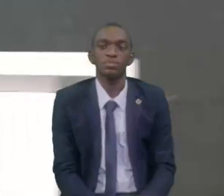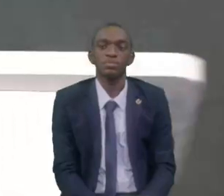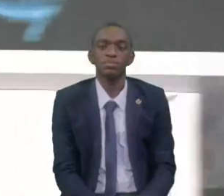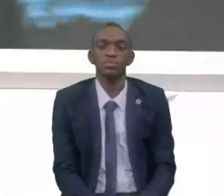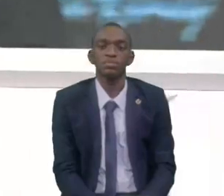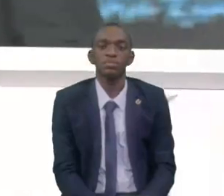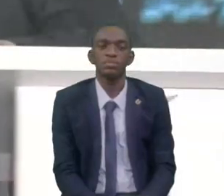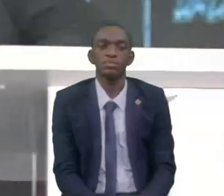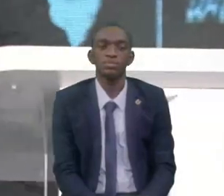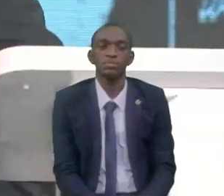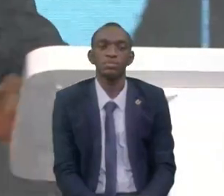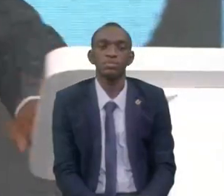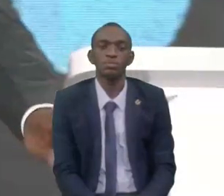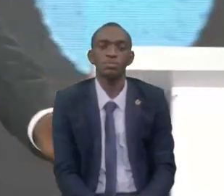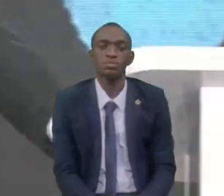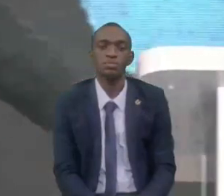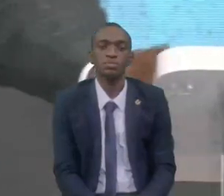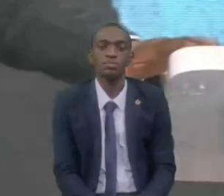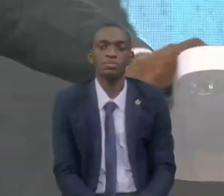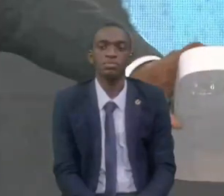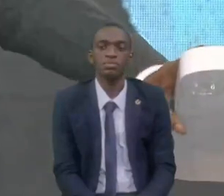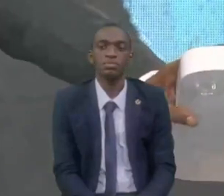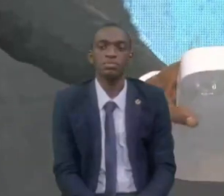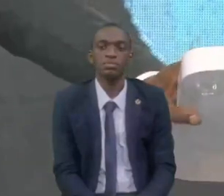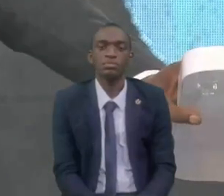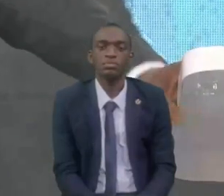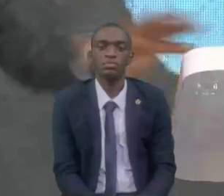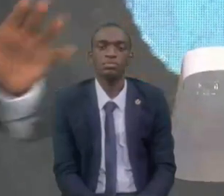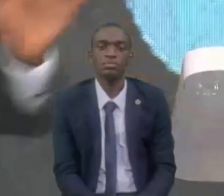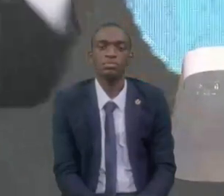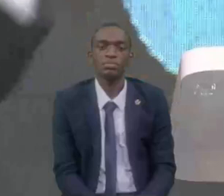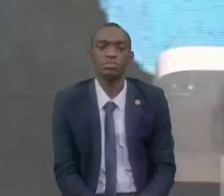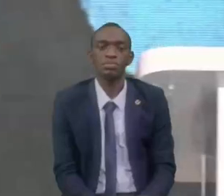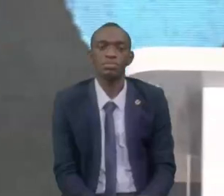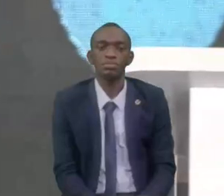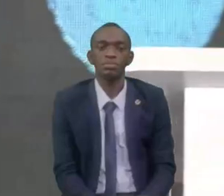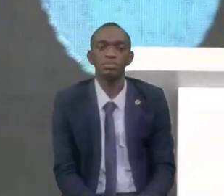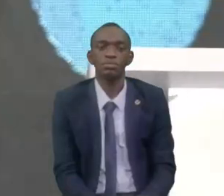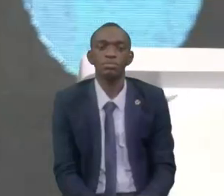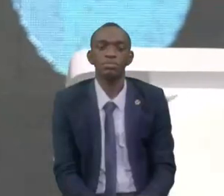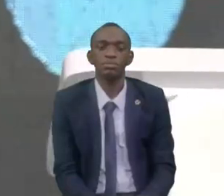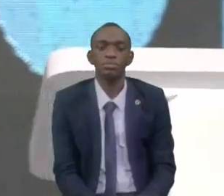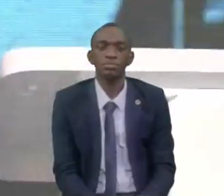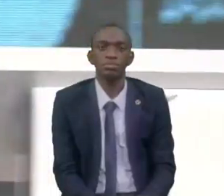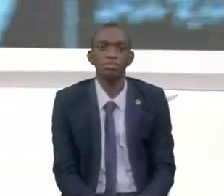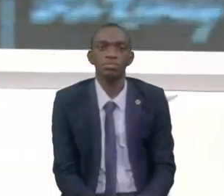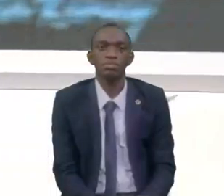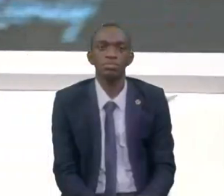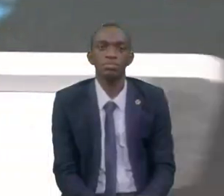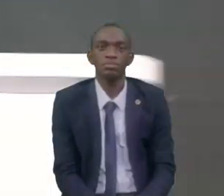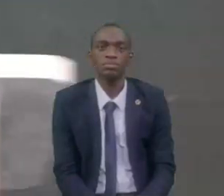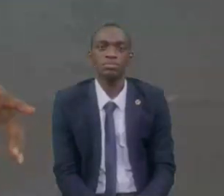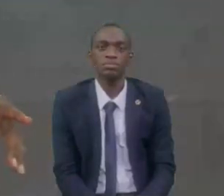ces maladies. Shadrach, Meshach et Abednego n'avaient aucune de ces maladies. Daniel n'avait aucune de ces